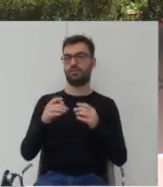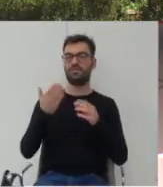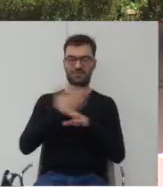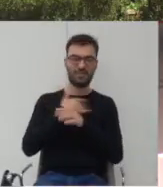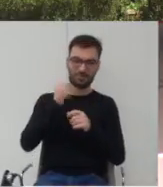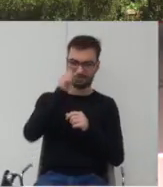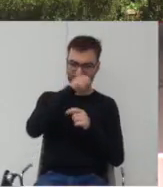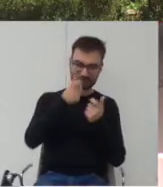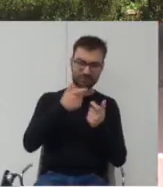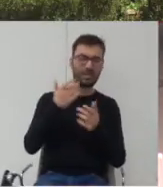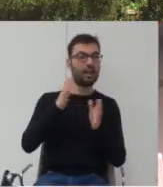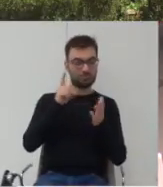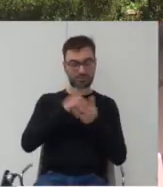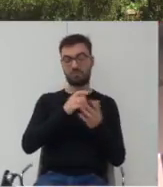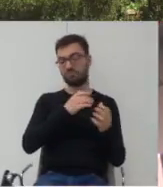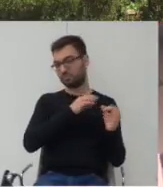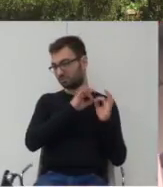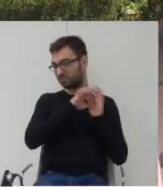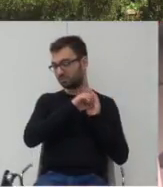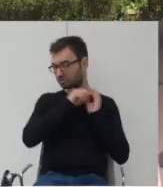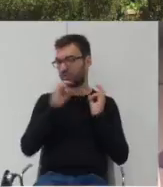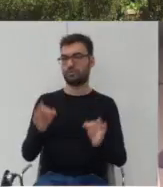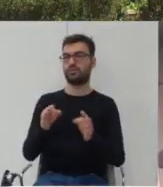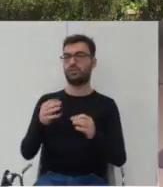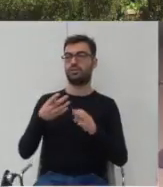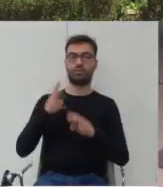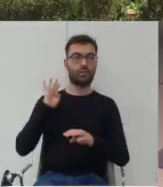dzisiejszego. 4 lata temu